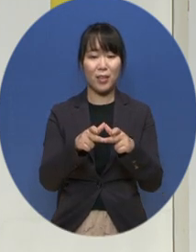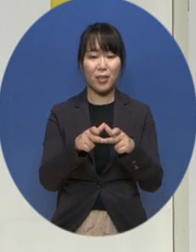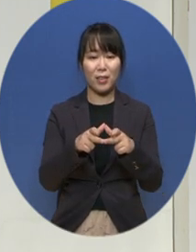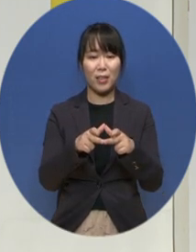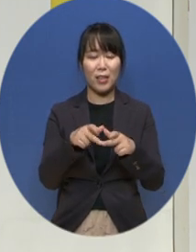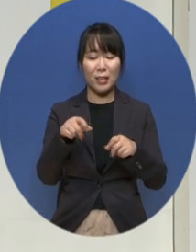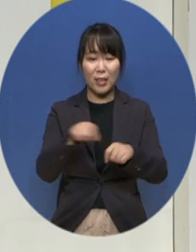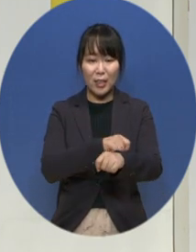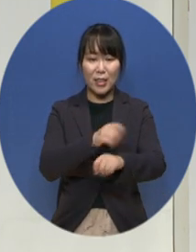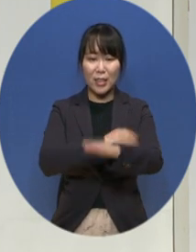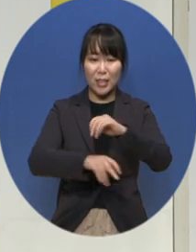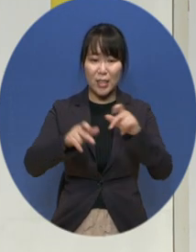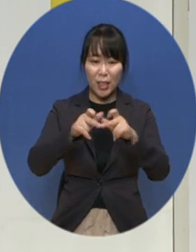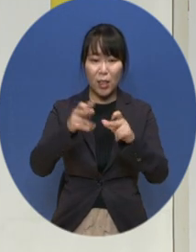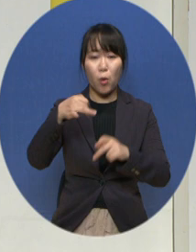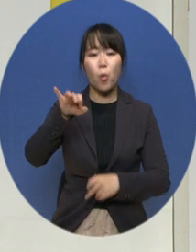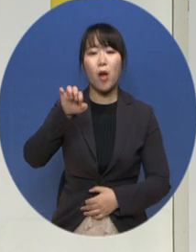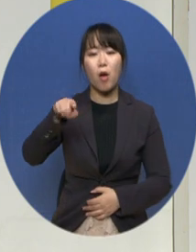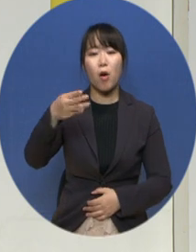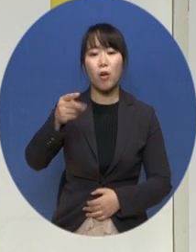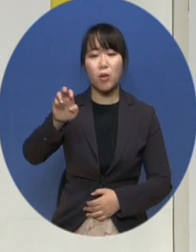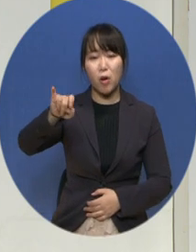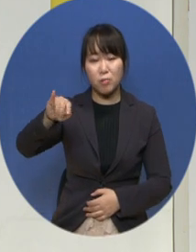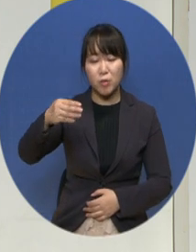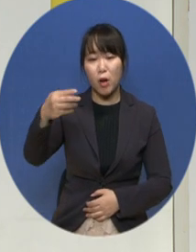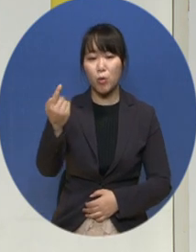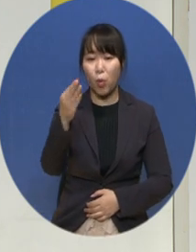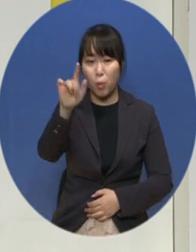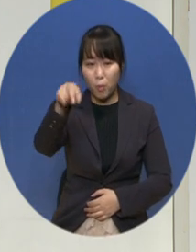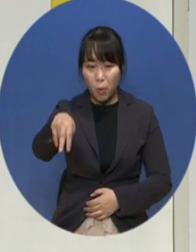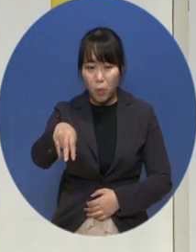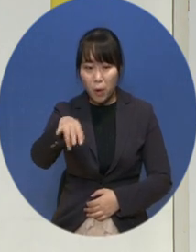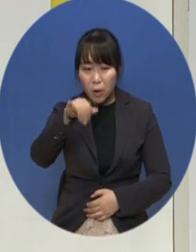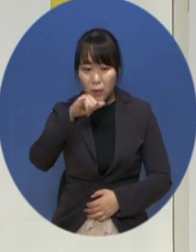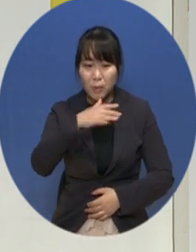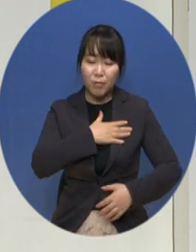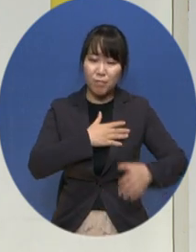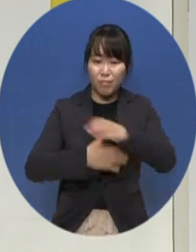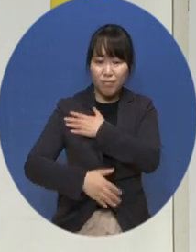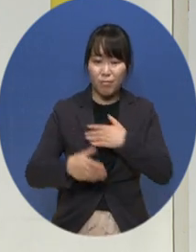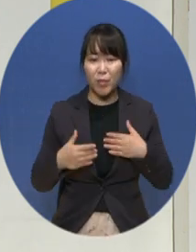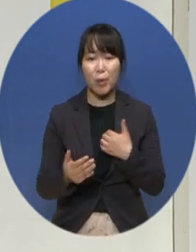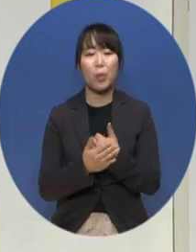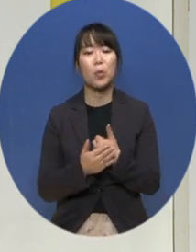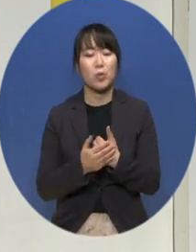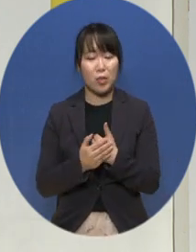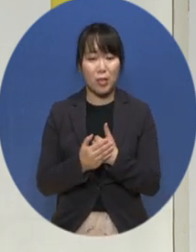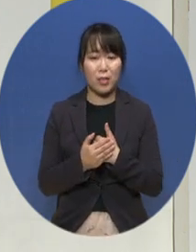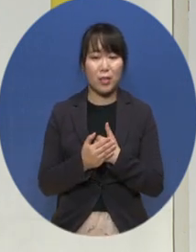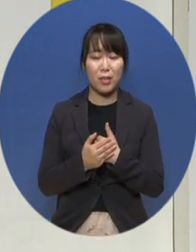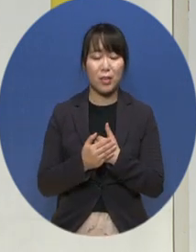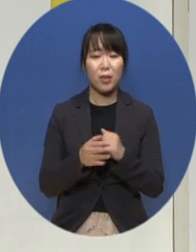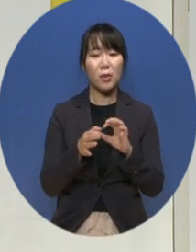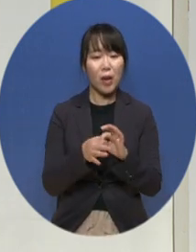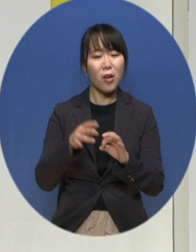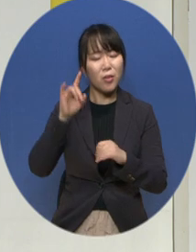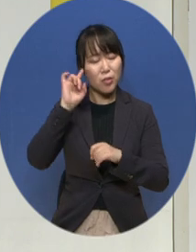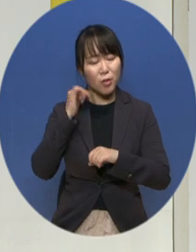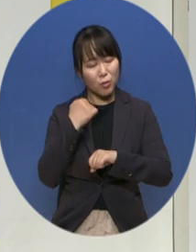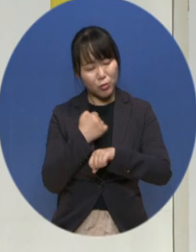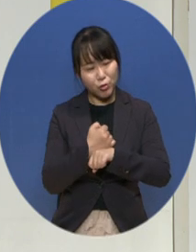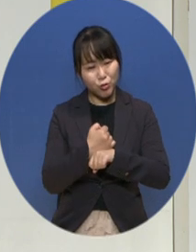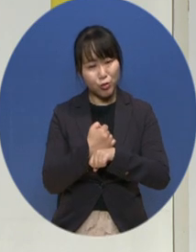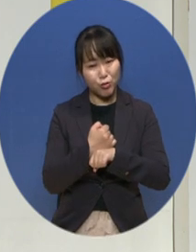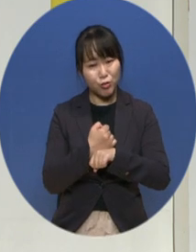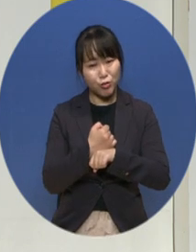웨어러블 누구 시 라는 게 있습니다 안에 내부 착하고 이렇게 좀 보조해주는 예 그런 그런것들을